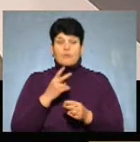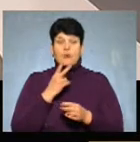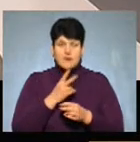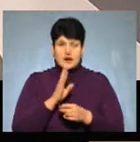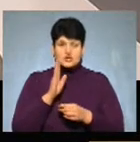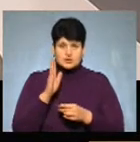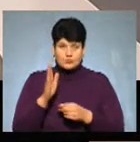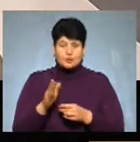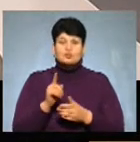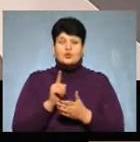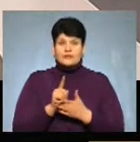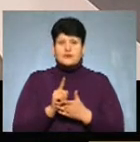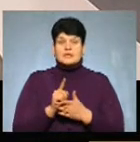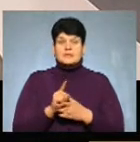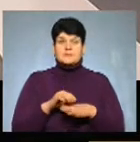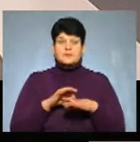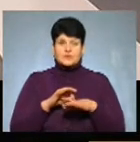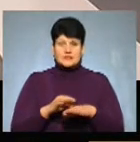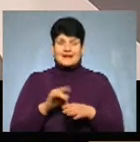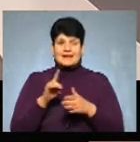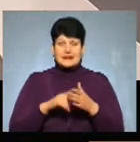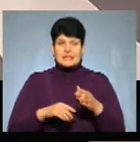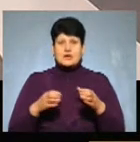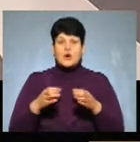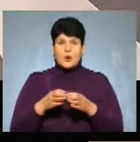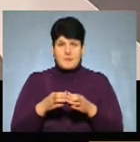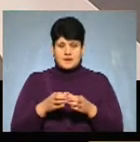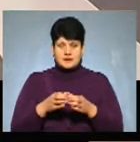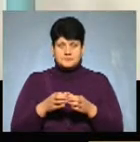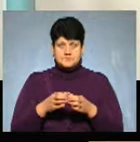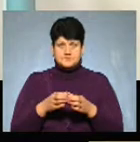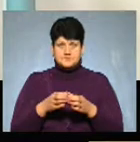побачимо, повинні пройти релігійні громади,